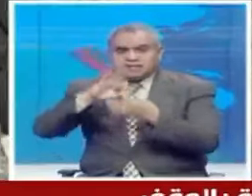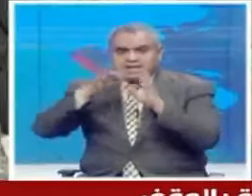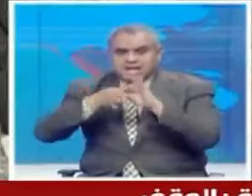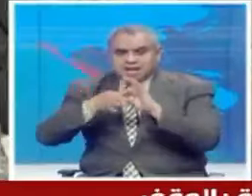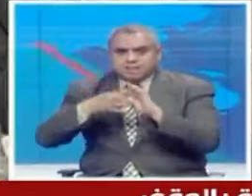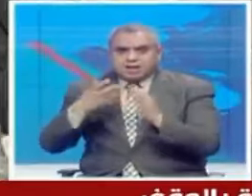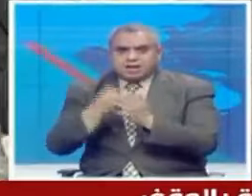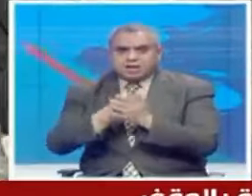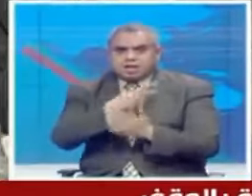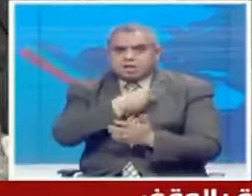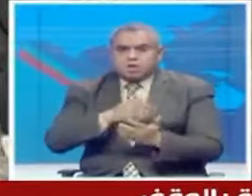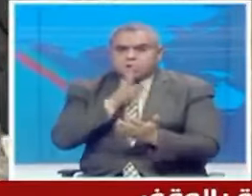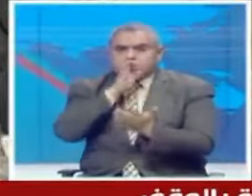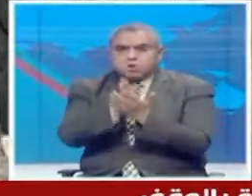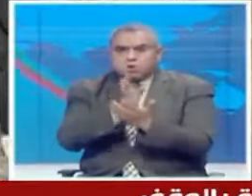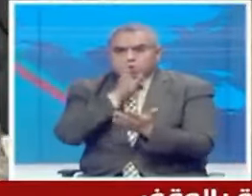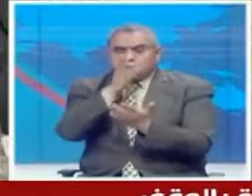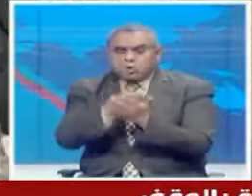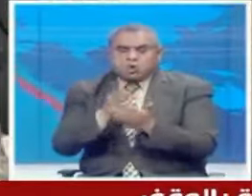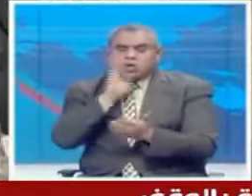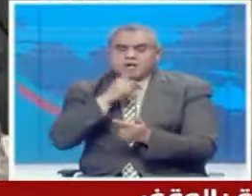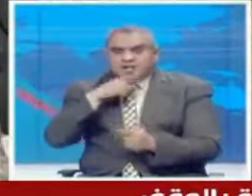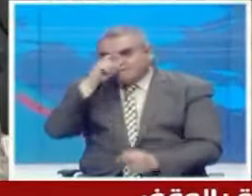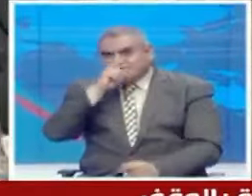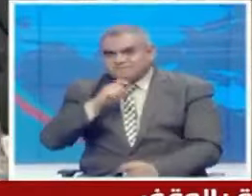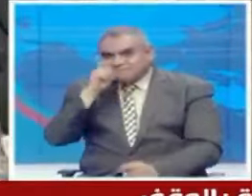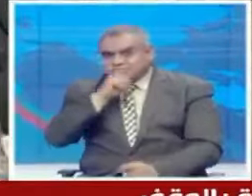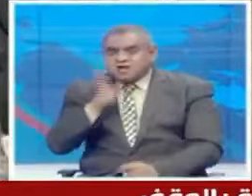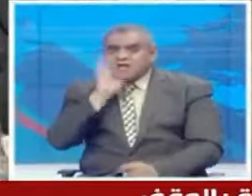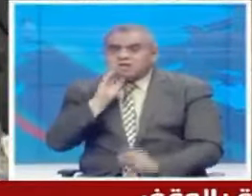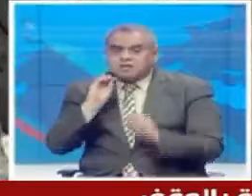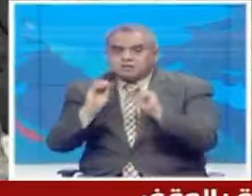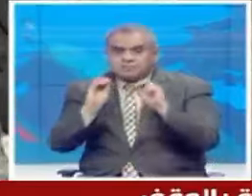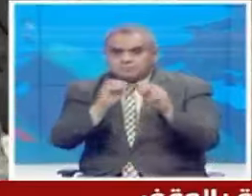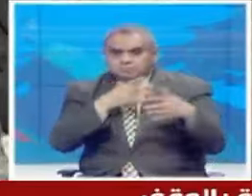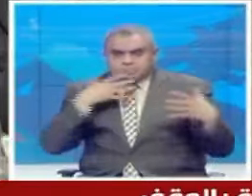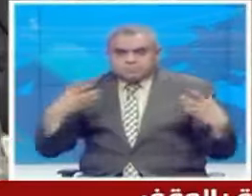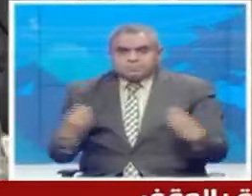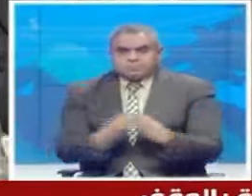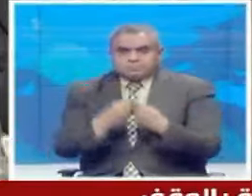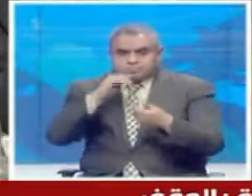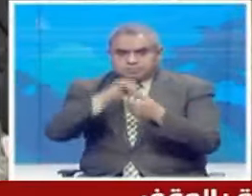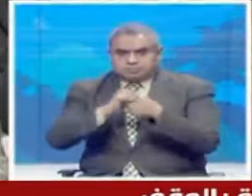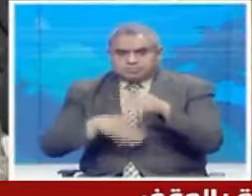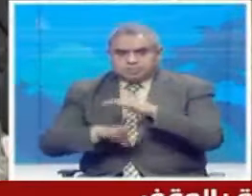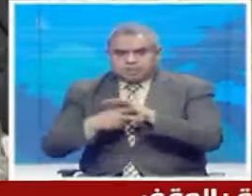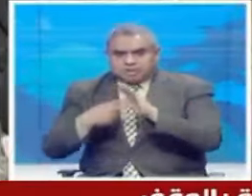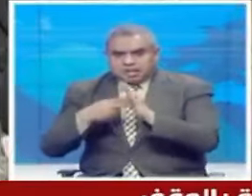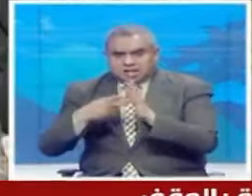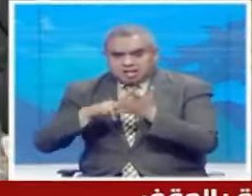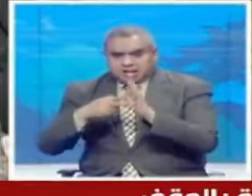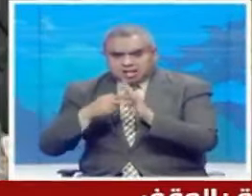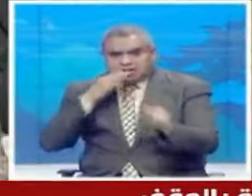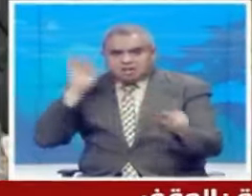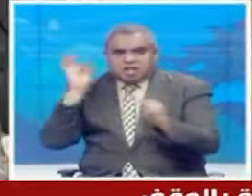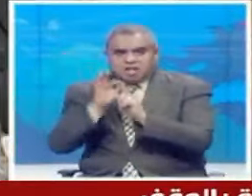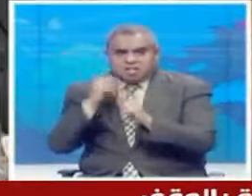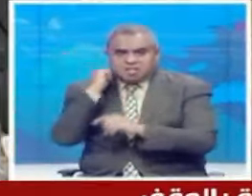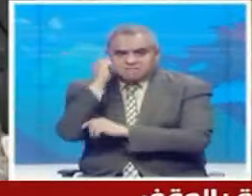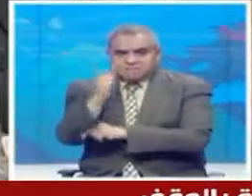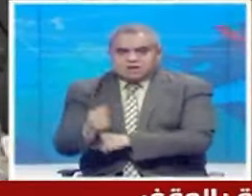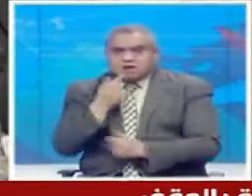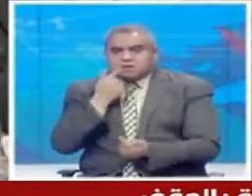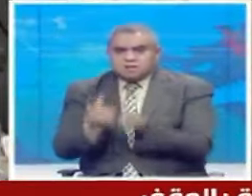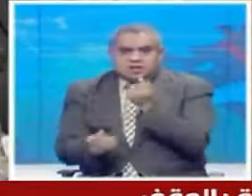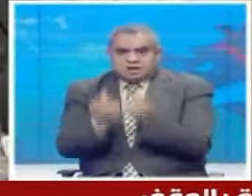والمؤسسات الحكومية لتنمية صغار المزارعين هو تعاون مهم، إذ يستهدف توسيع الرقعة الزراعية